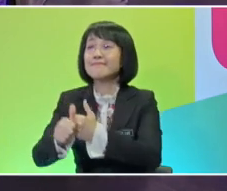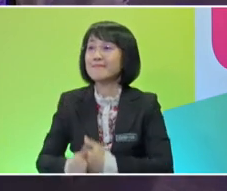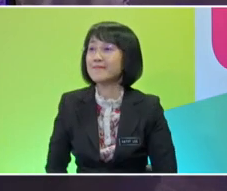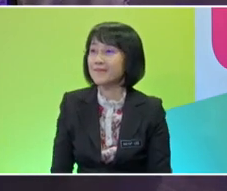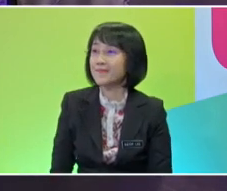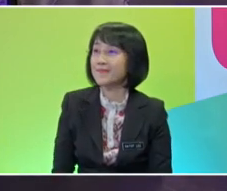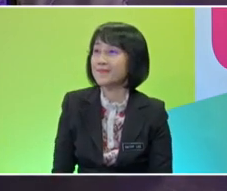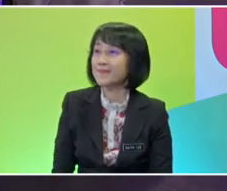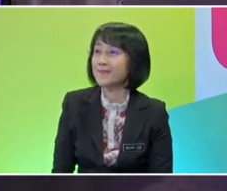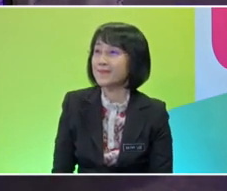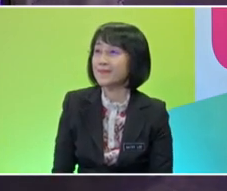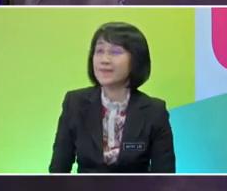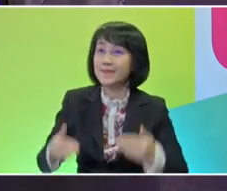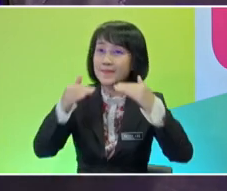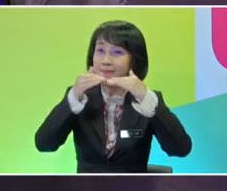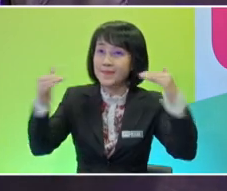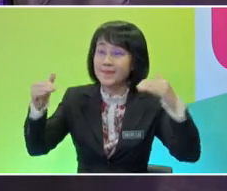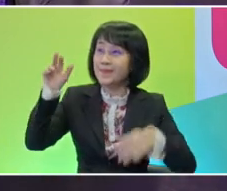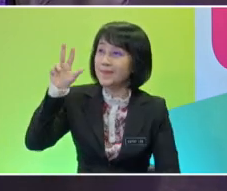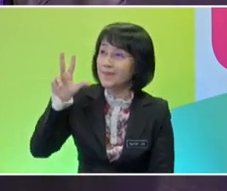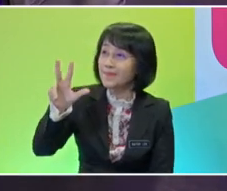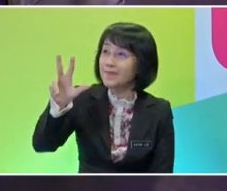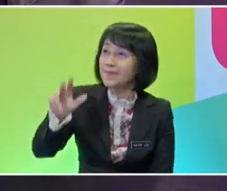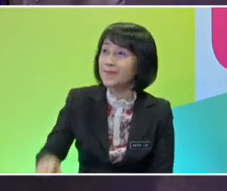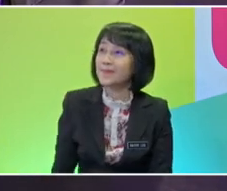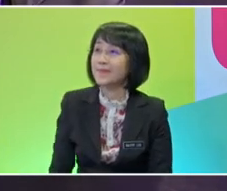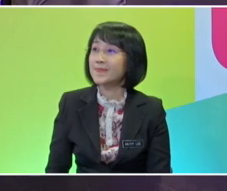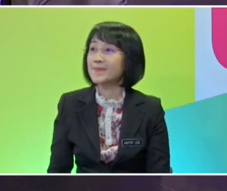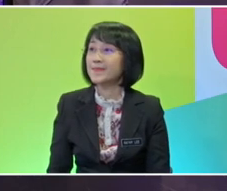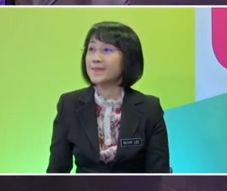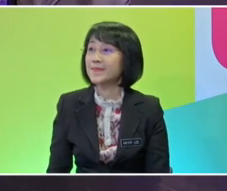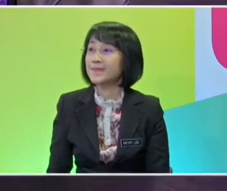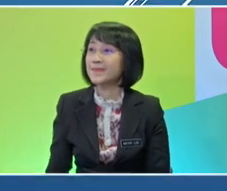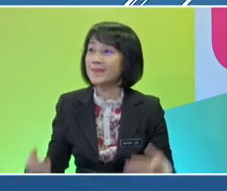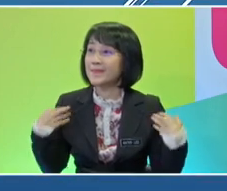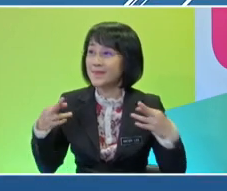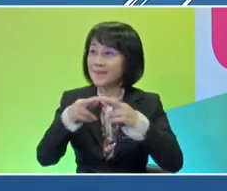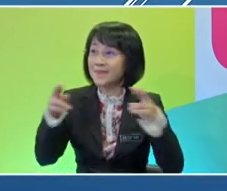oke tahap ketiga ada ruang jawab